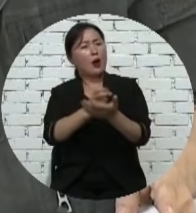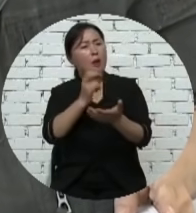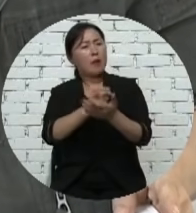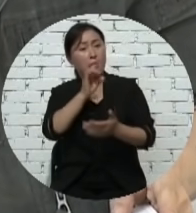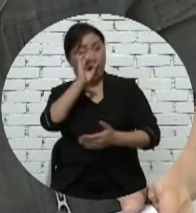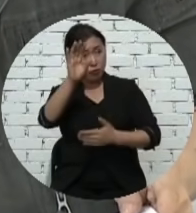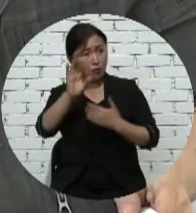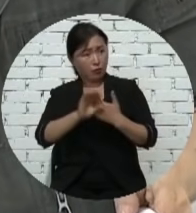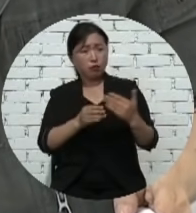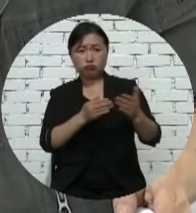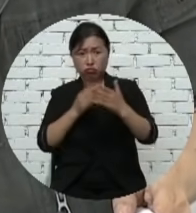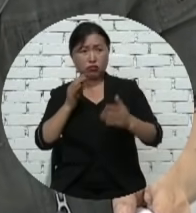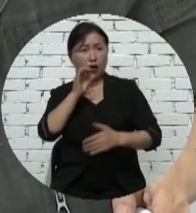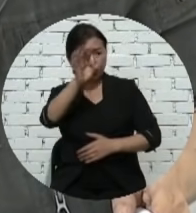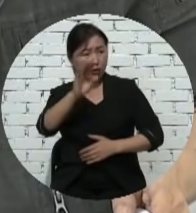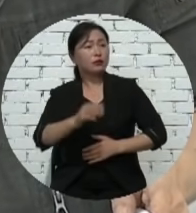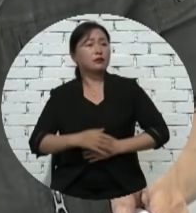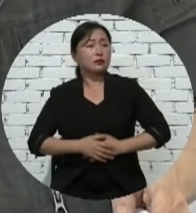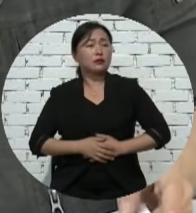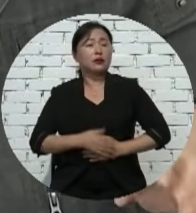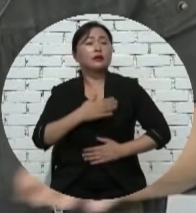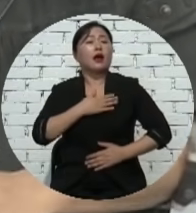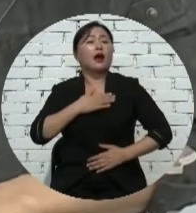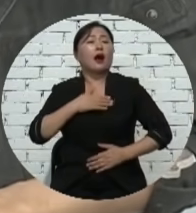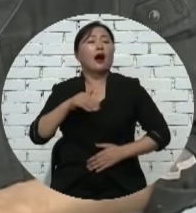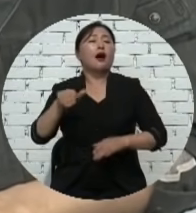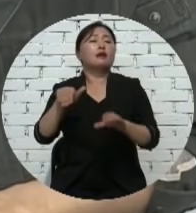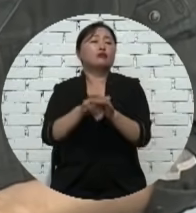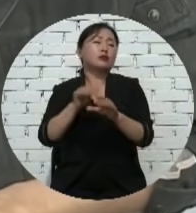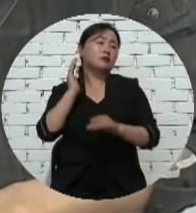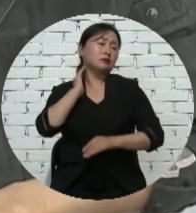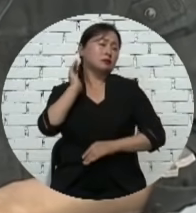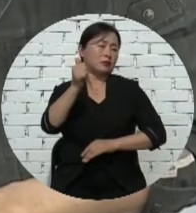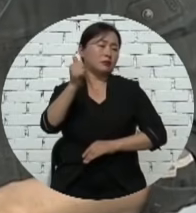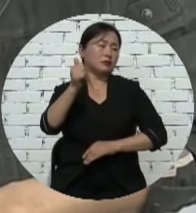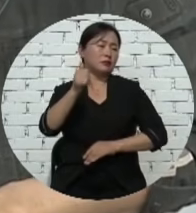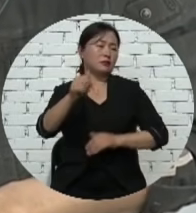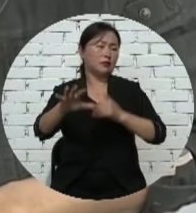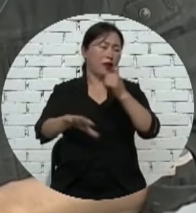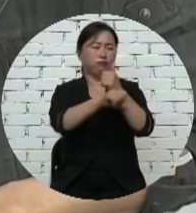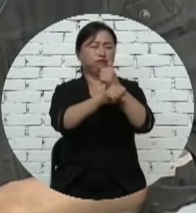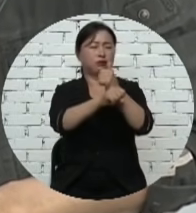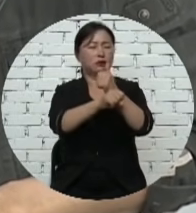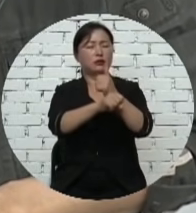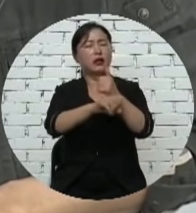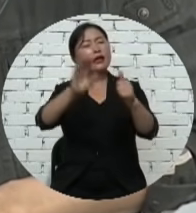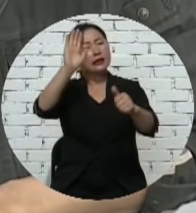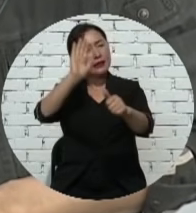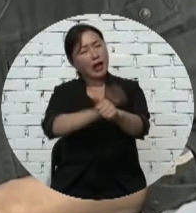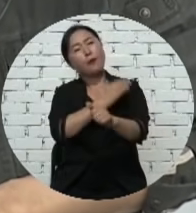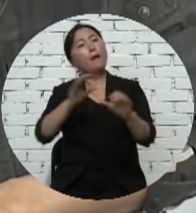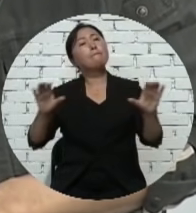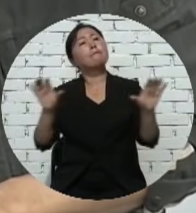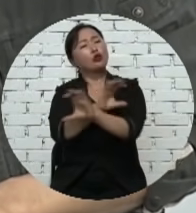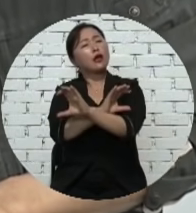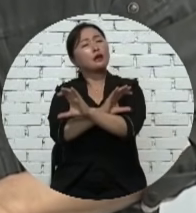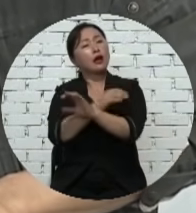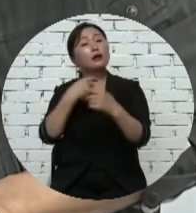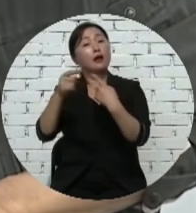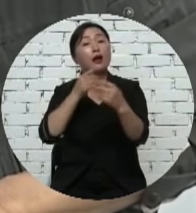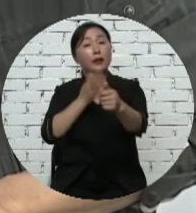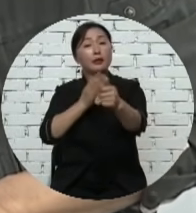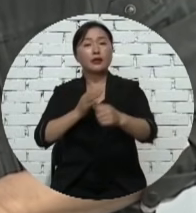안 되는 건 안 되는 거지. 제 말씀은 문재인 정권에서 헌 정책들이 잘못됐다. 그것을 바꾸겠다. 그렇게 이해하시면 됩니다.